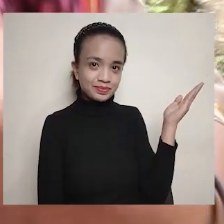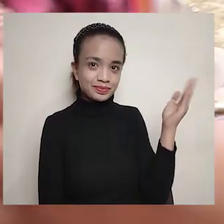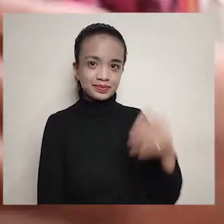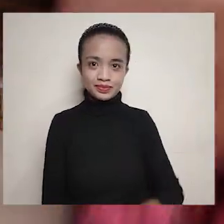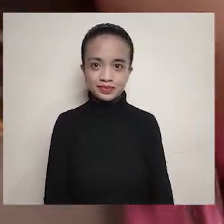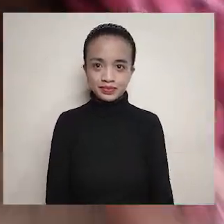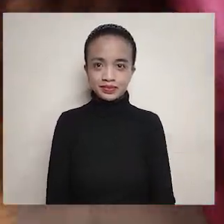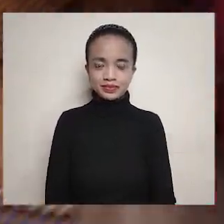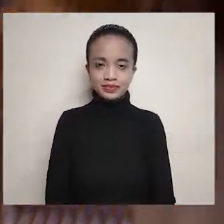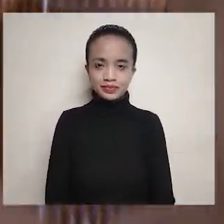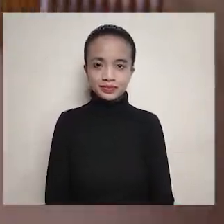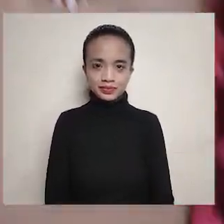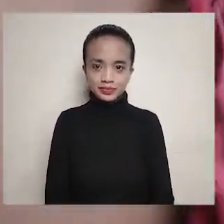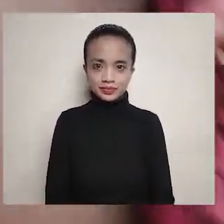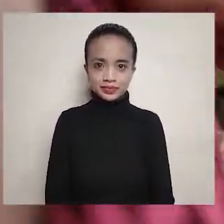Ayan.